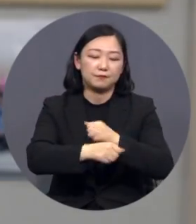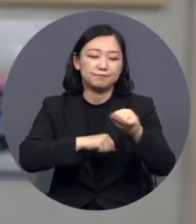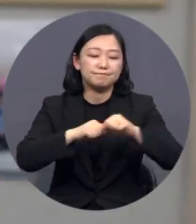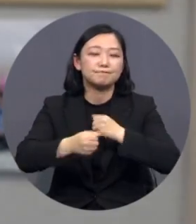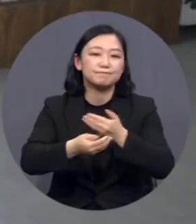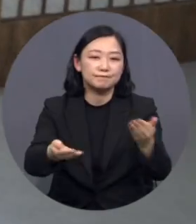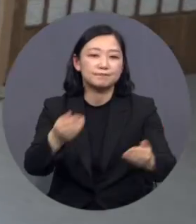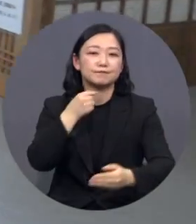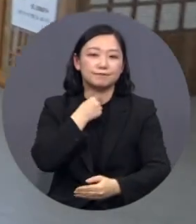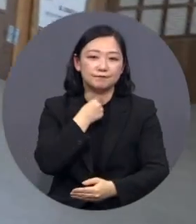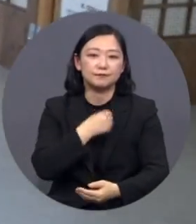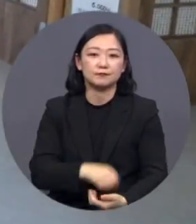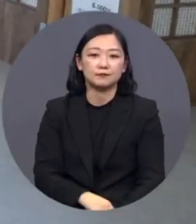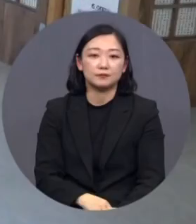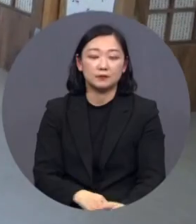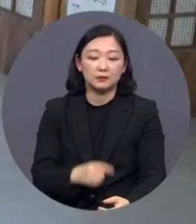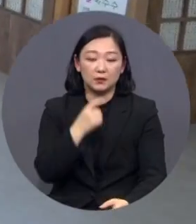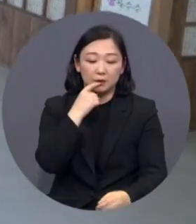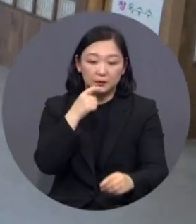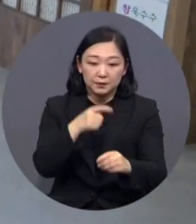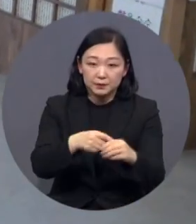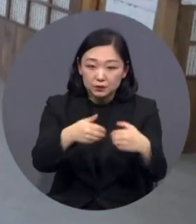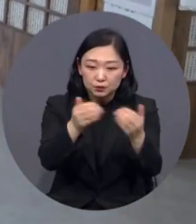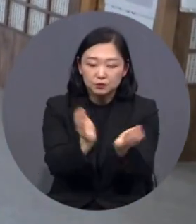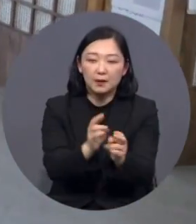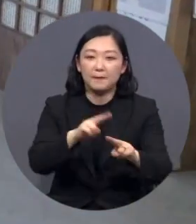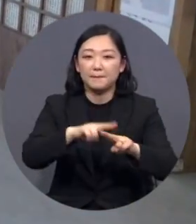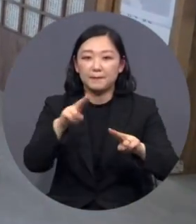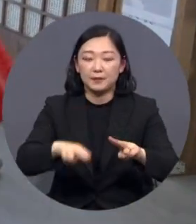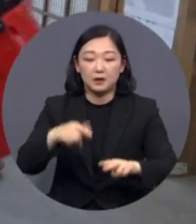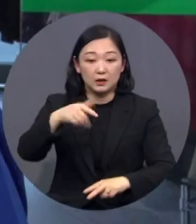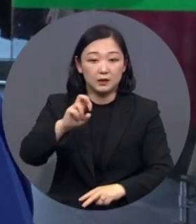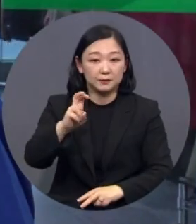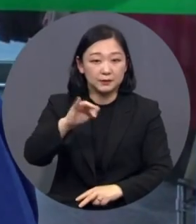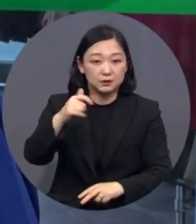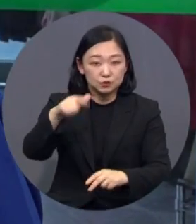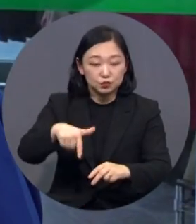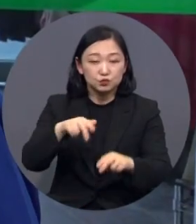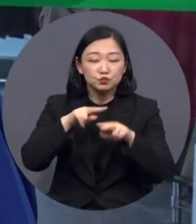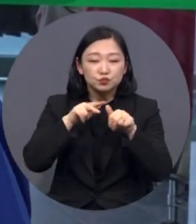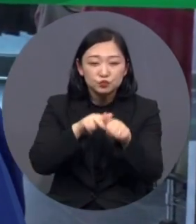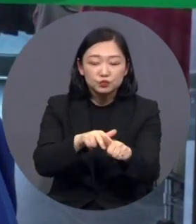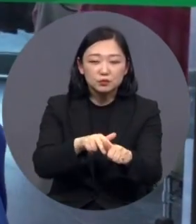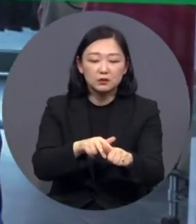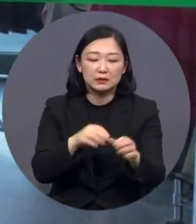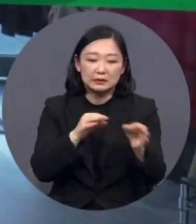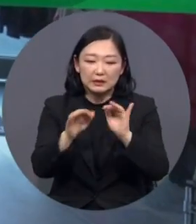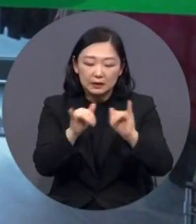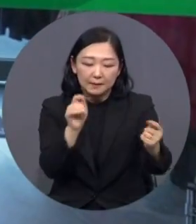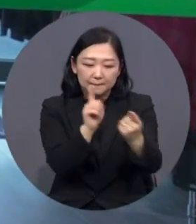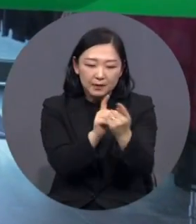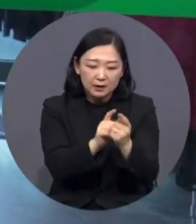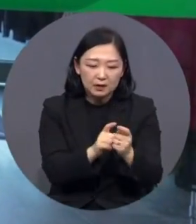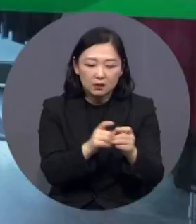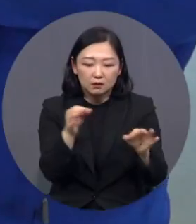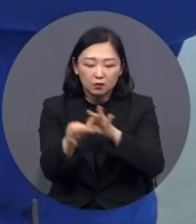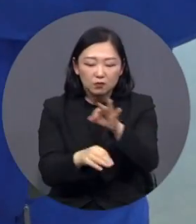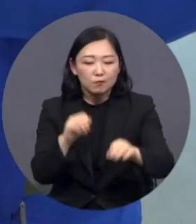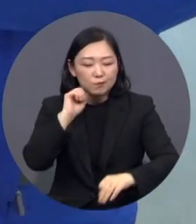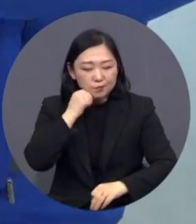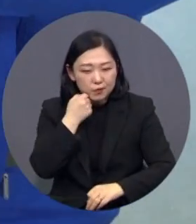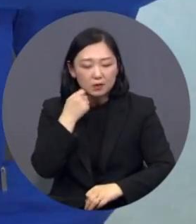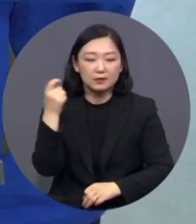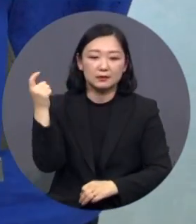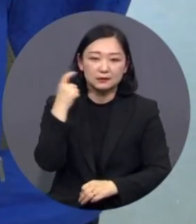싶습니다. 민주당을 탈당해 무소속으로 출마한 강민숙 후보는 상인들을 만나며 지역 경제의 어려움을 듣고 해법